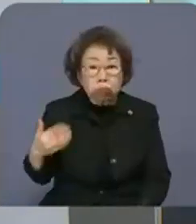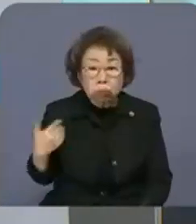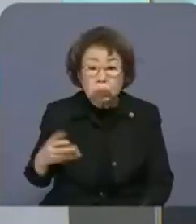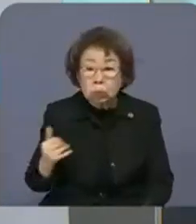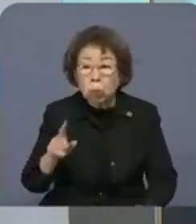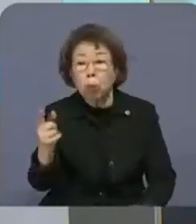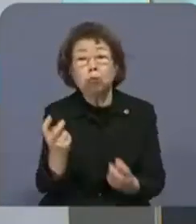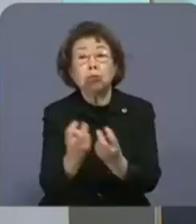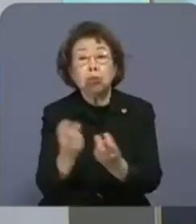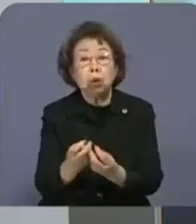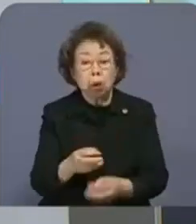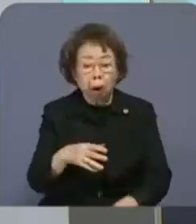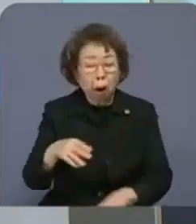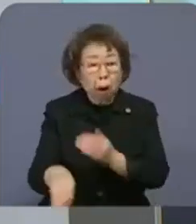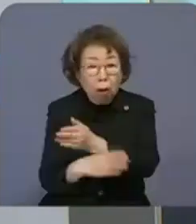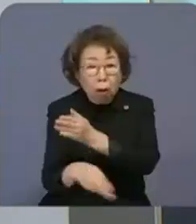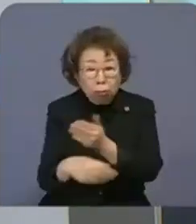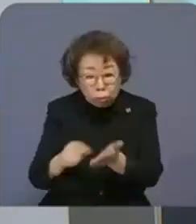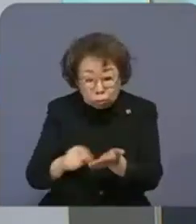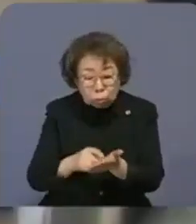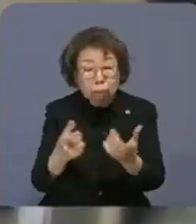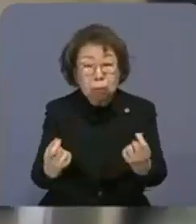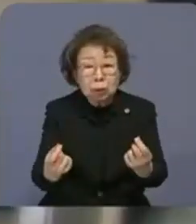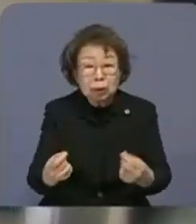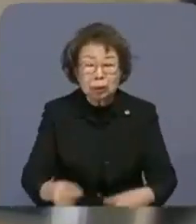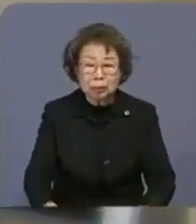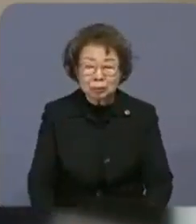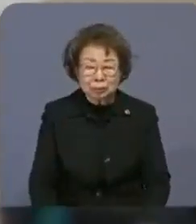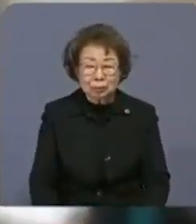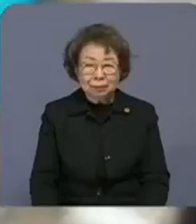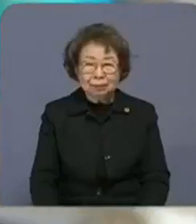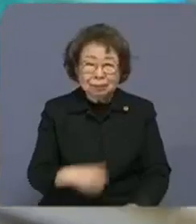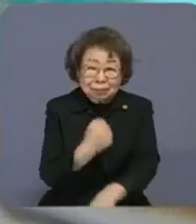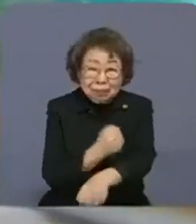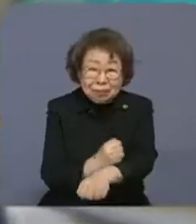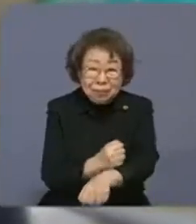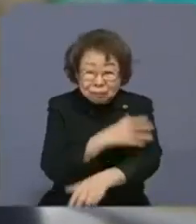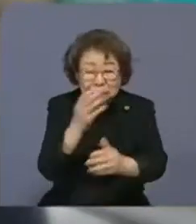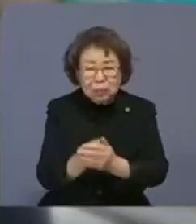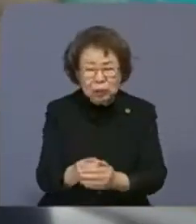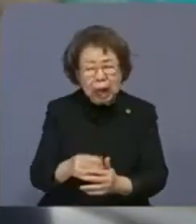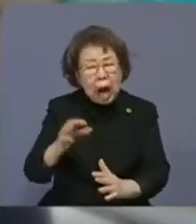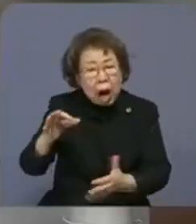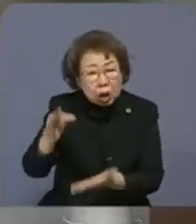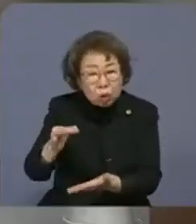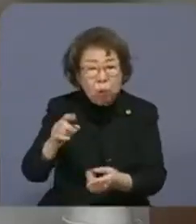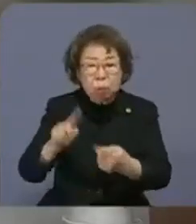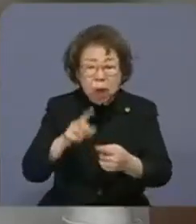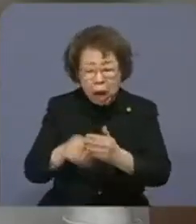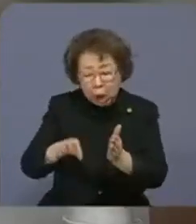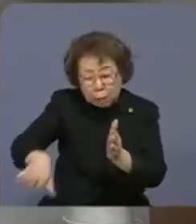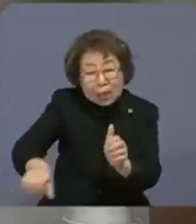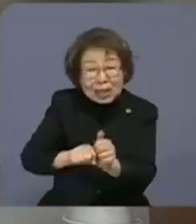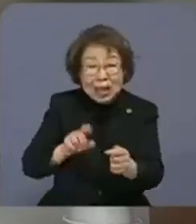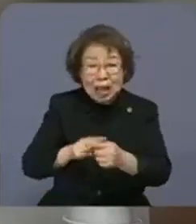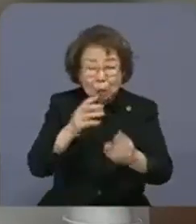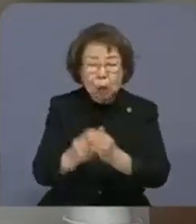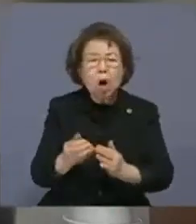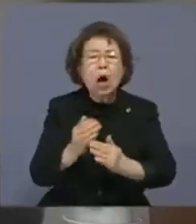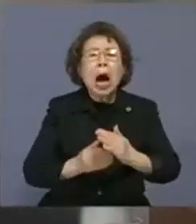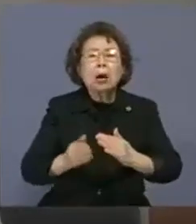해가지고 소설을 지금 쓴거 같아요 하루노 주에 기금 부정 의혹에 이어 하여 회사와 부산항만공사